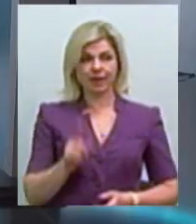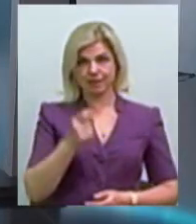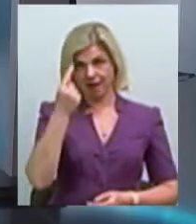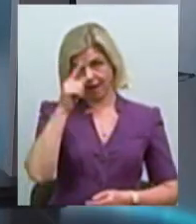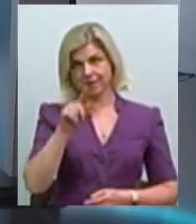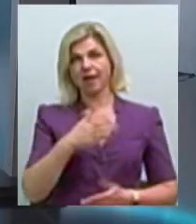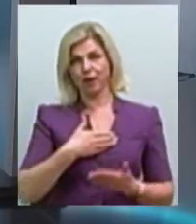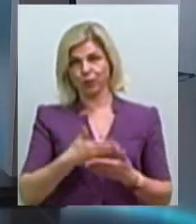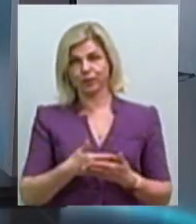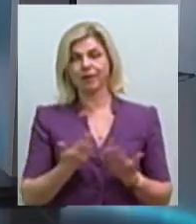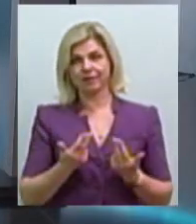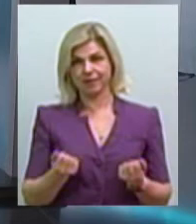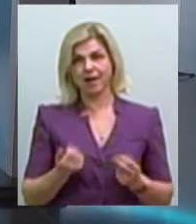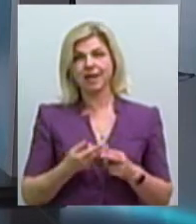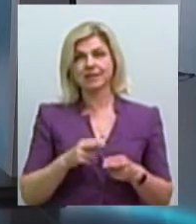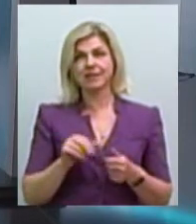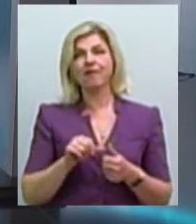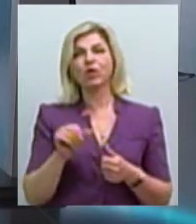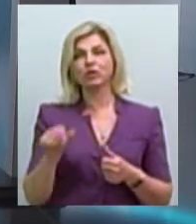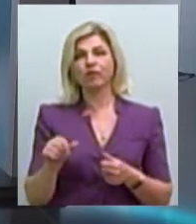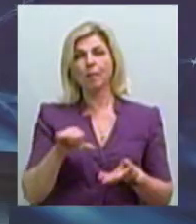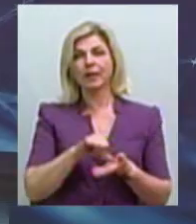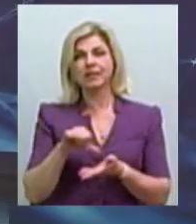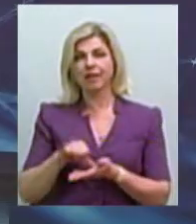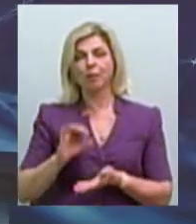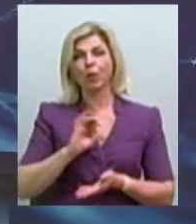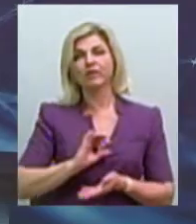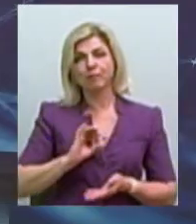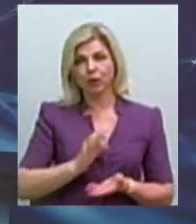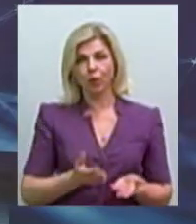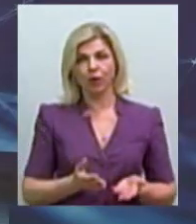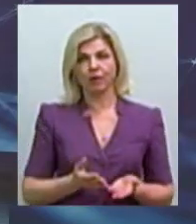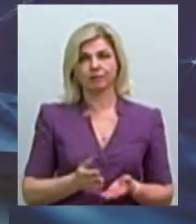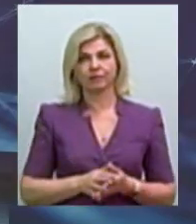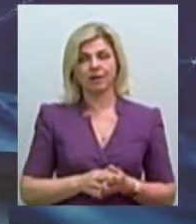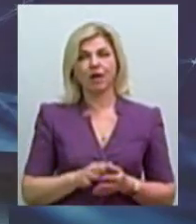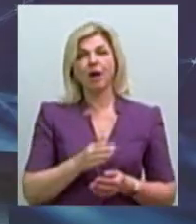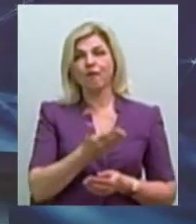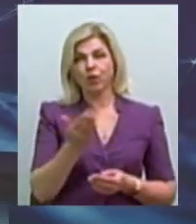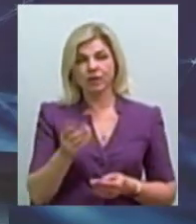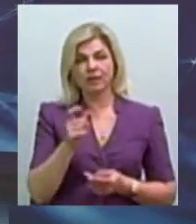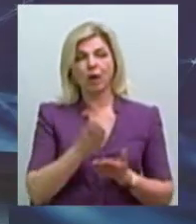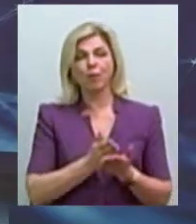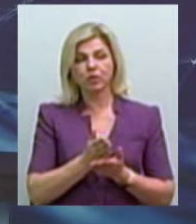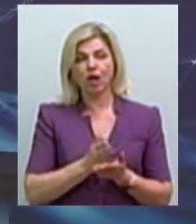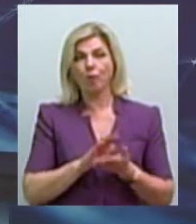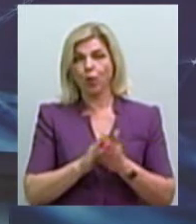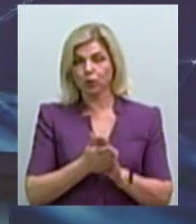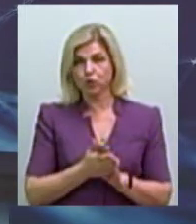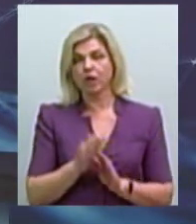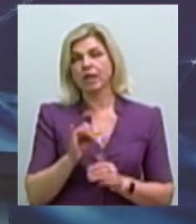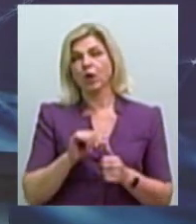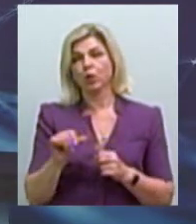Так. Ну, це в основному представники профспілок, тому вони їм за посадою положено. Крім того,